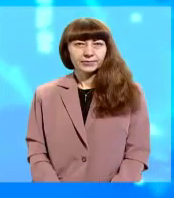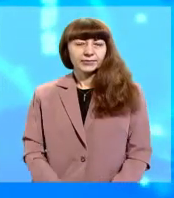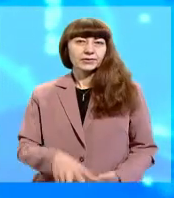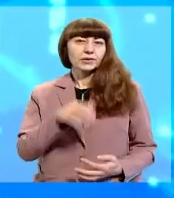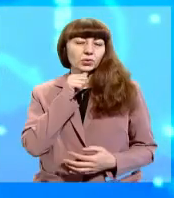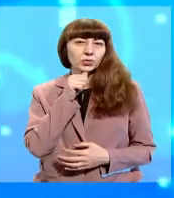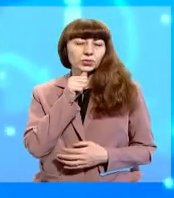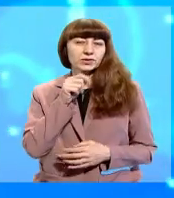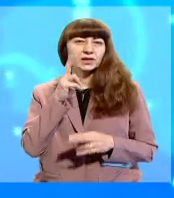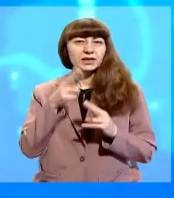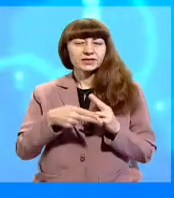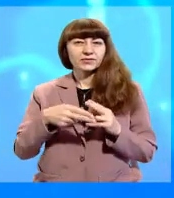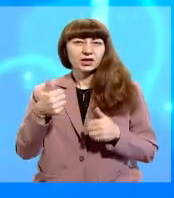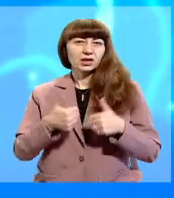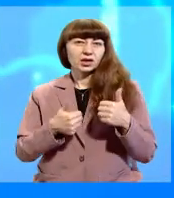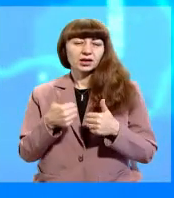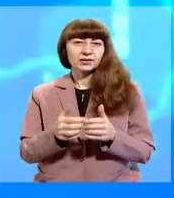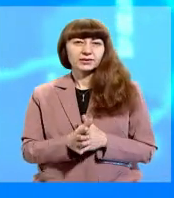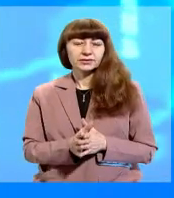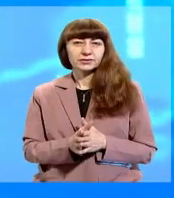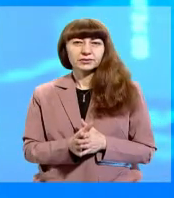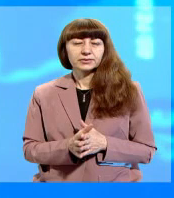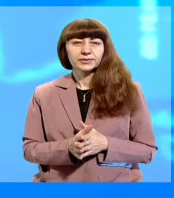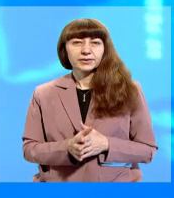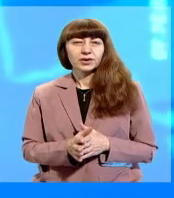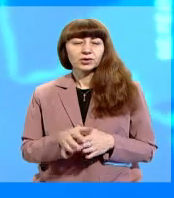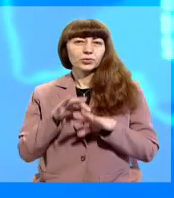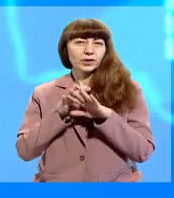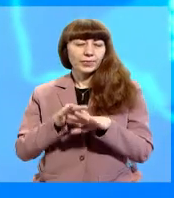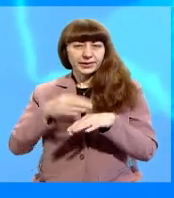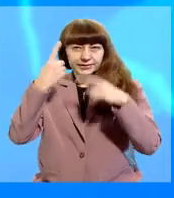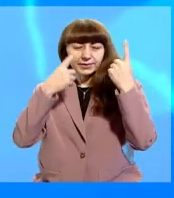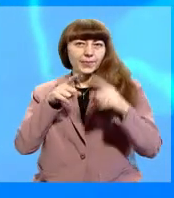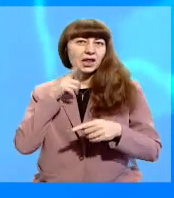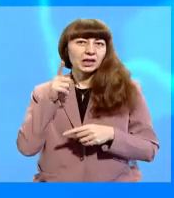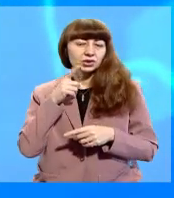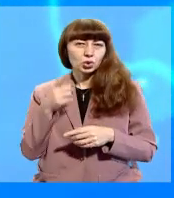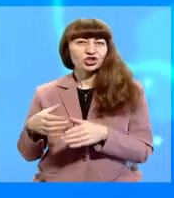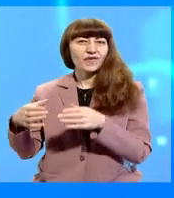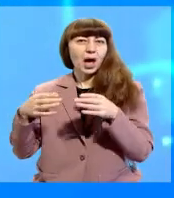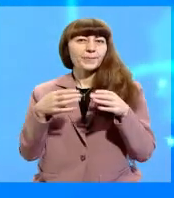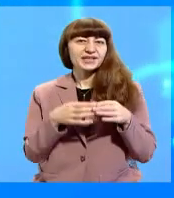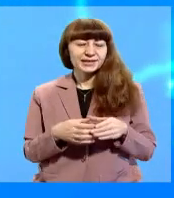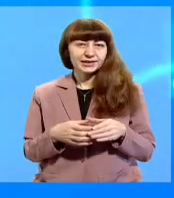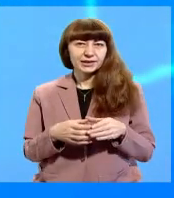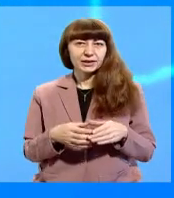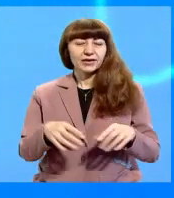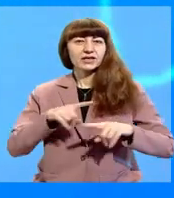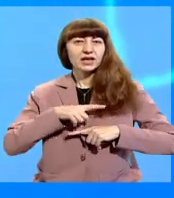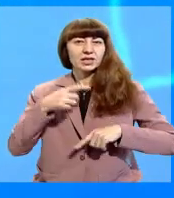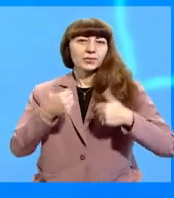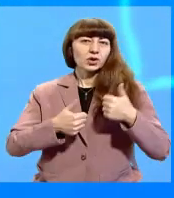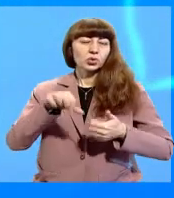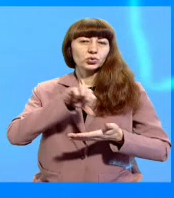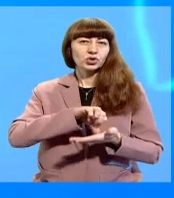Шығармашылық шабыт, тың тәжірибе. Қостанайда жаңа тыныс МД жастар қоғамдық бірлестігінің бастамасымен өткен жастар фест байқауы